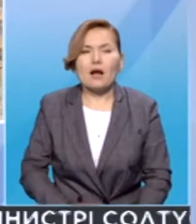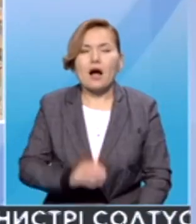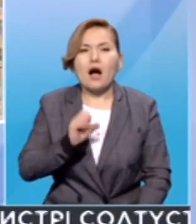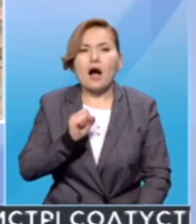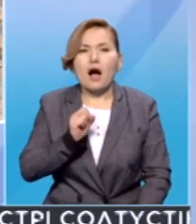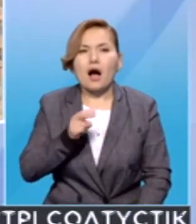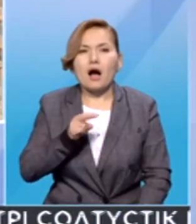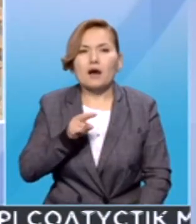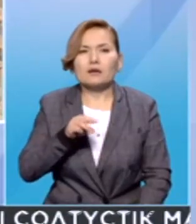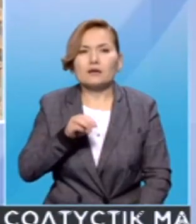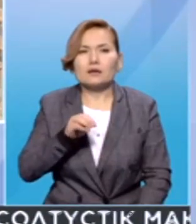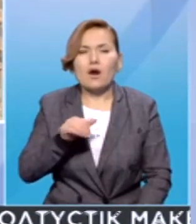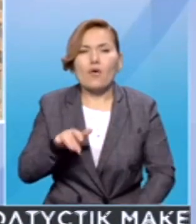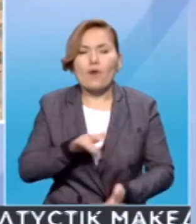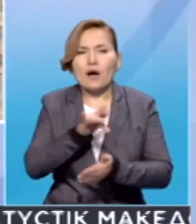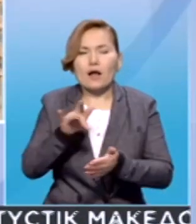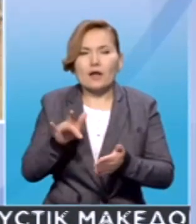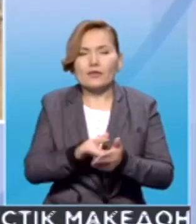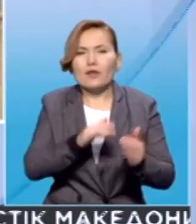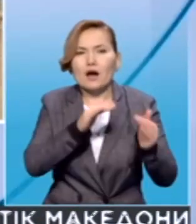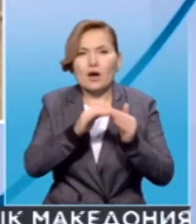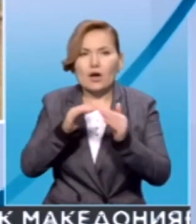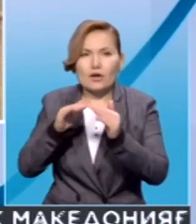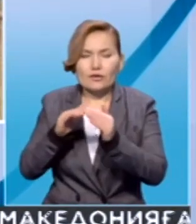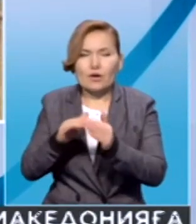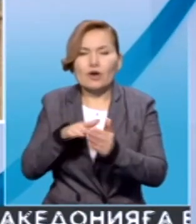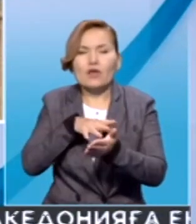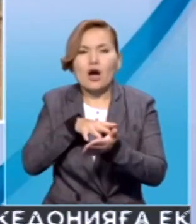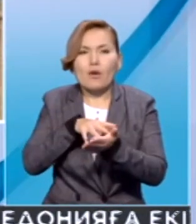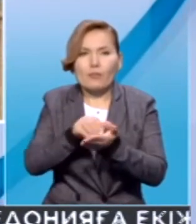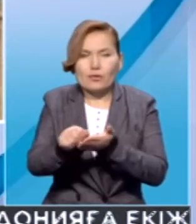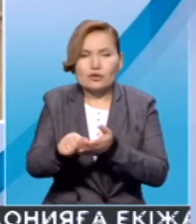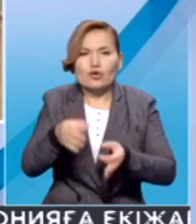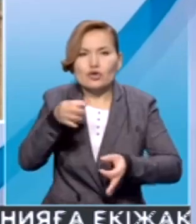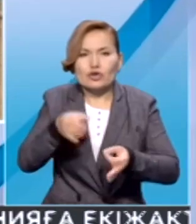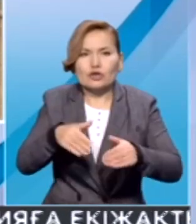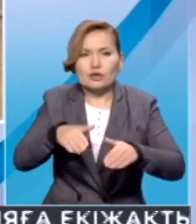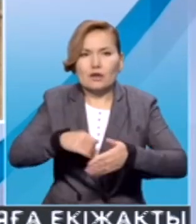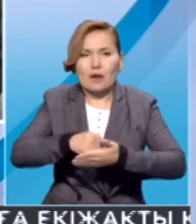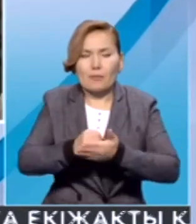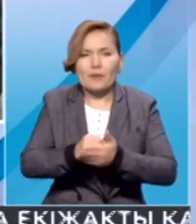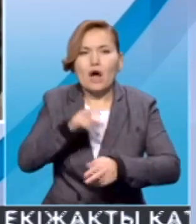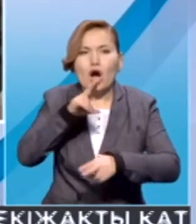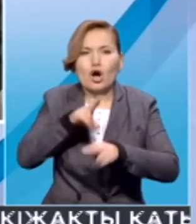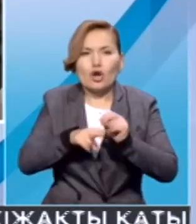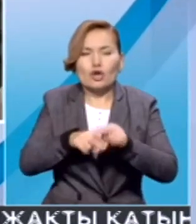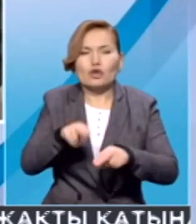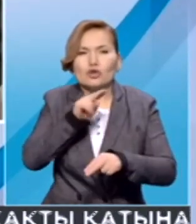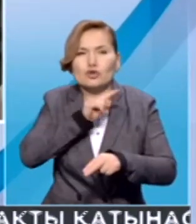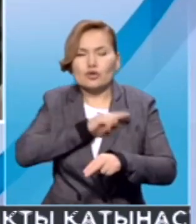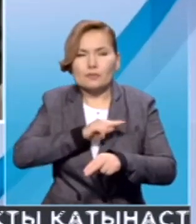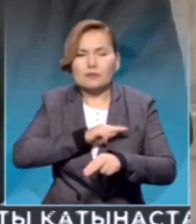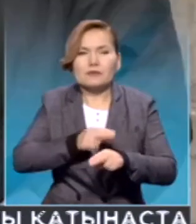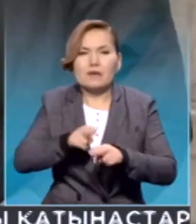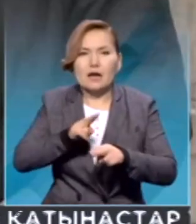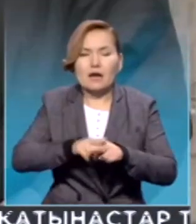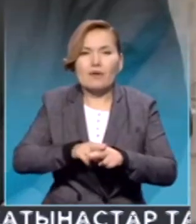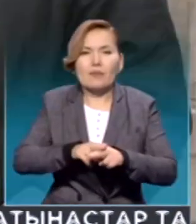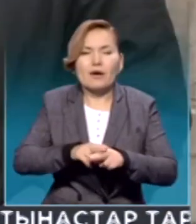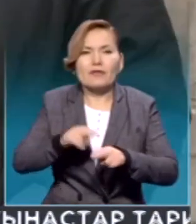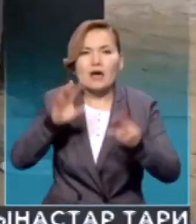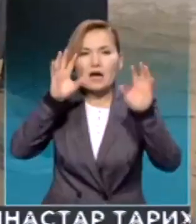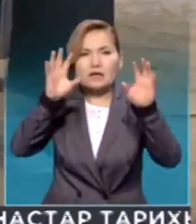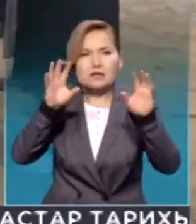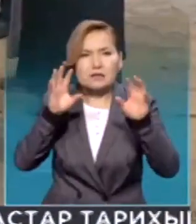Алақтауда жаңадан салынып жатқан көп қабатты үйді бұзу туралы сот шешімі шықты. Бұған себеп құрылыс жұмыстарының рұқсатсыз жүргізілуі. 11 қабатты Әлем